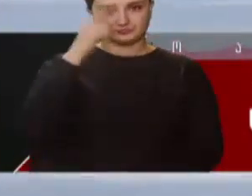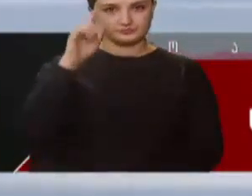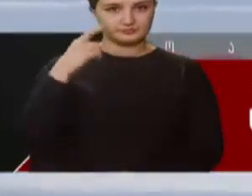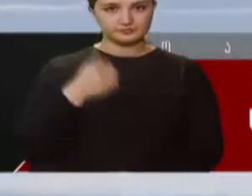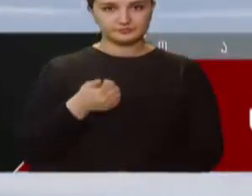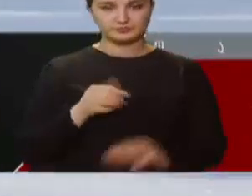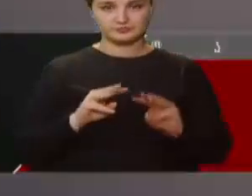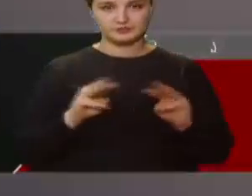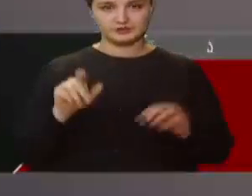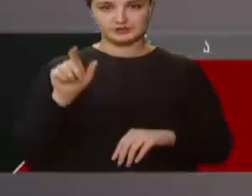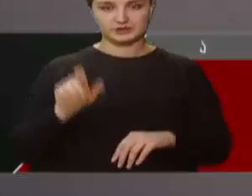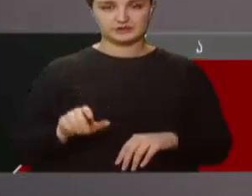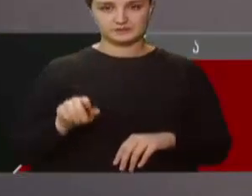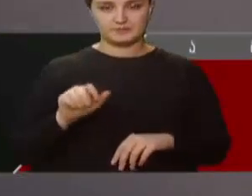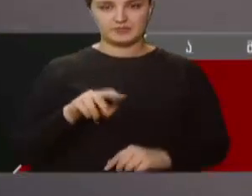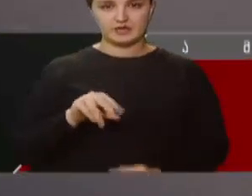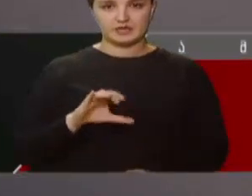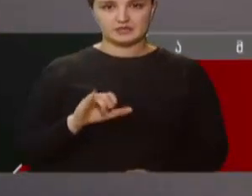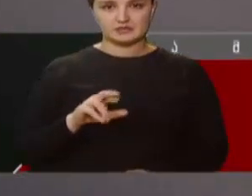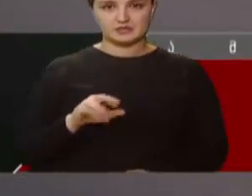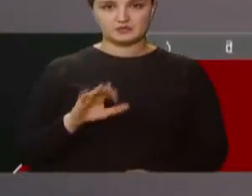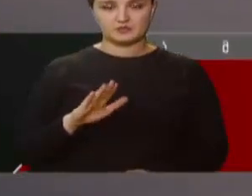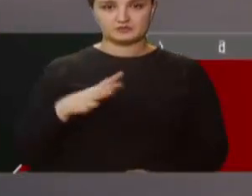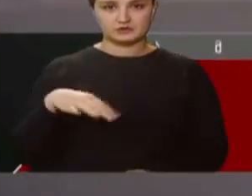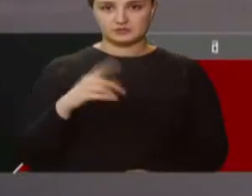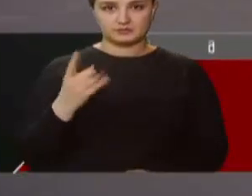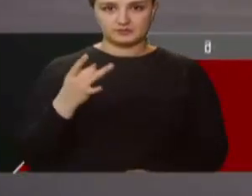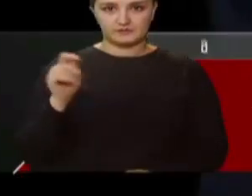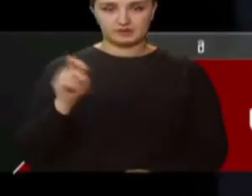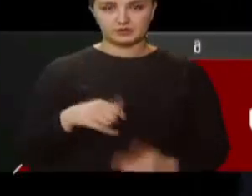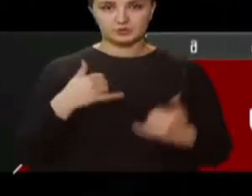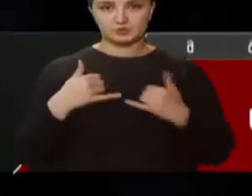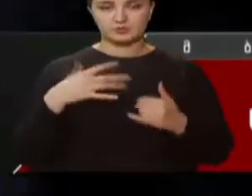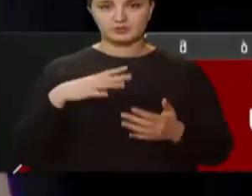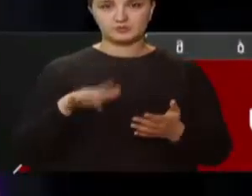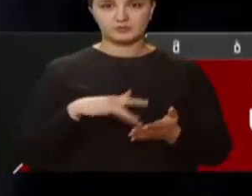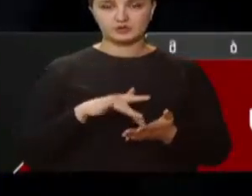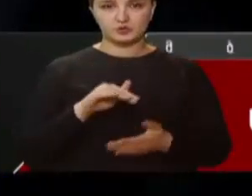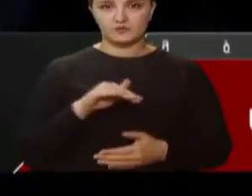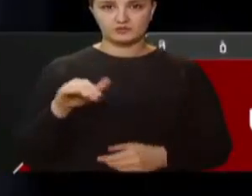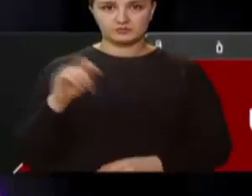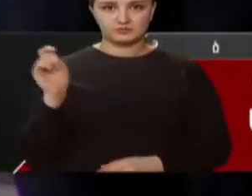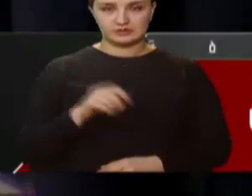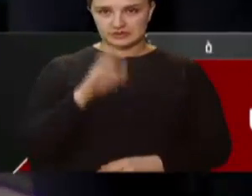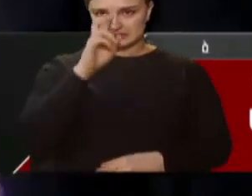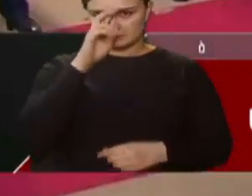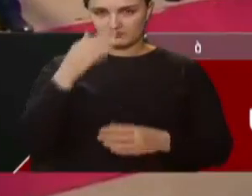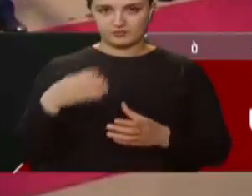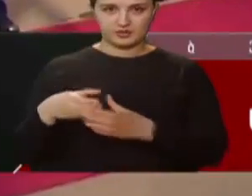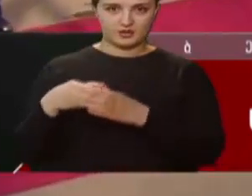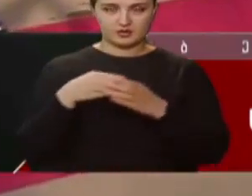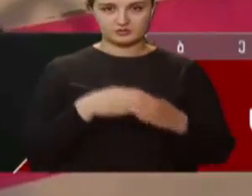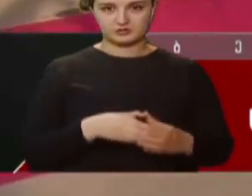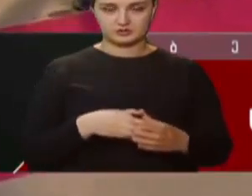Azerbaijanis premier-ministris rangshi Ali Asadovi Sakartvelos pirvelad estumra. Stumari Tbilisi ofitsialuri vizitit samtavrobo delegatsiastan